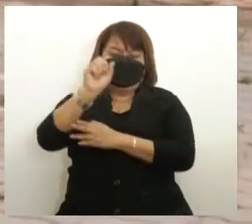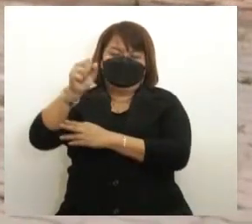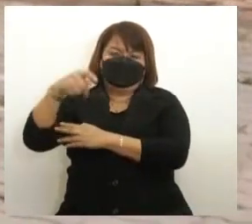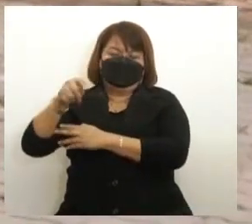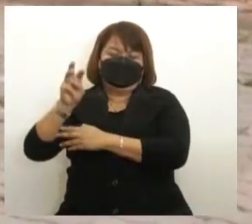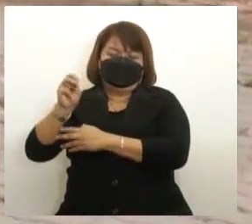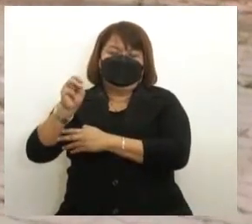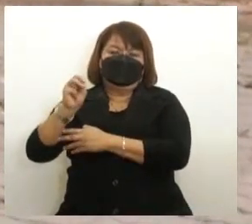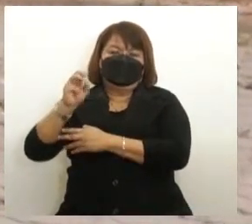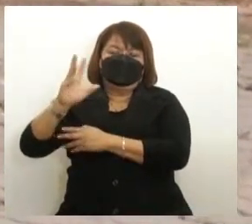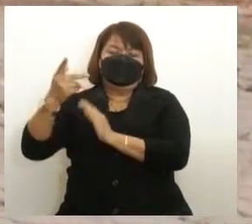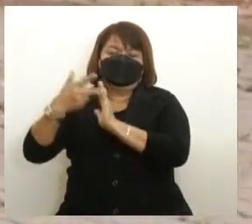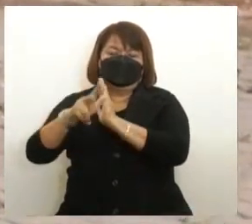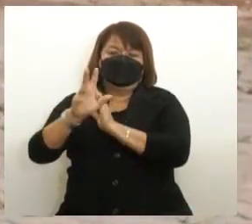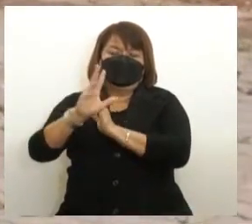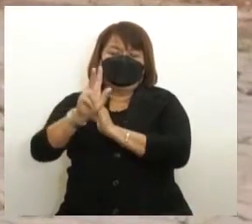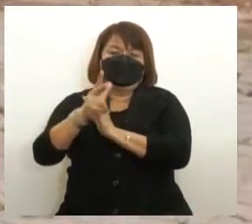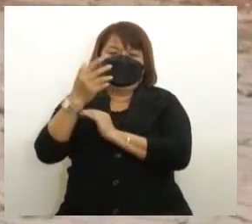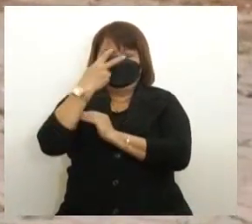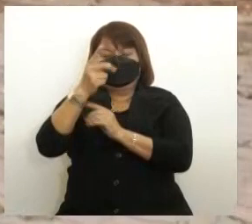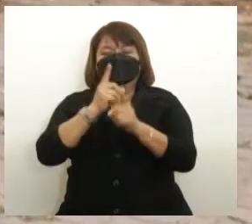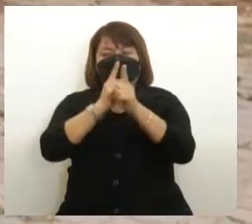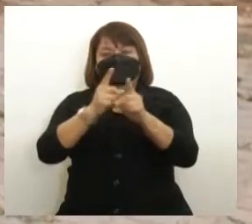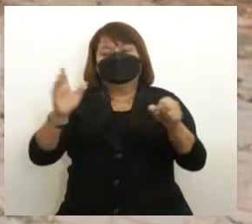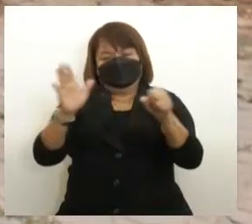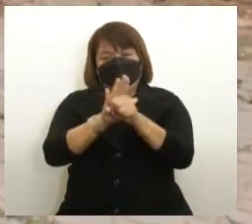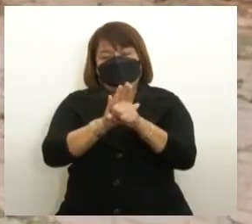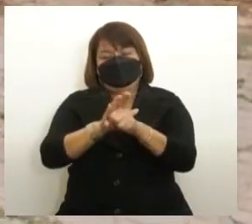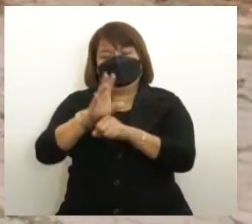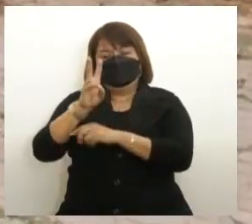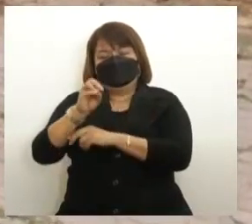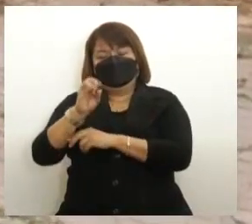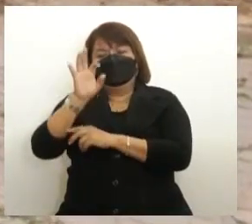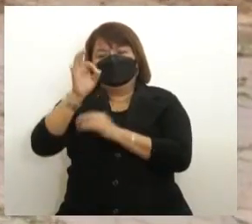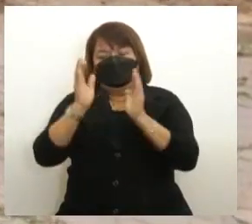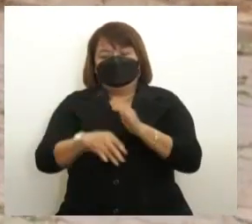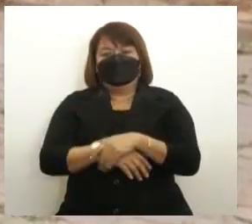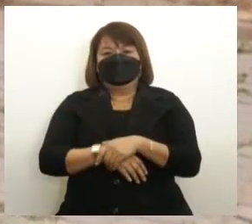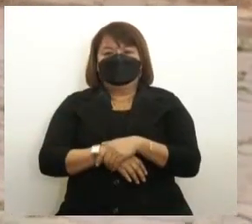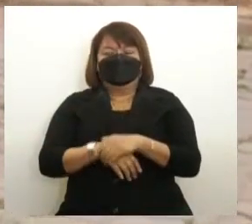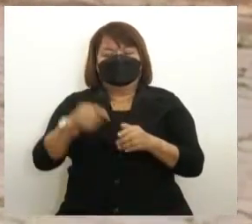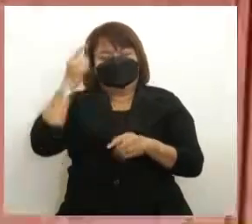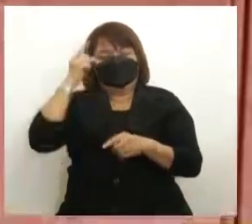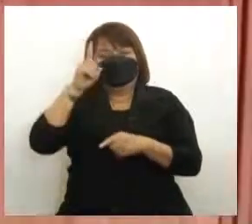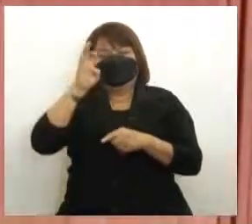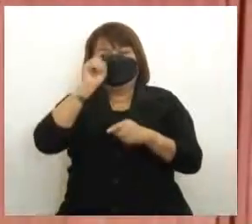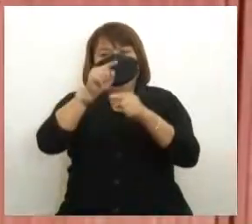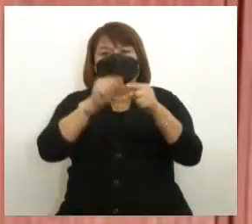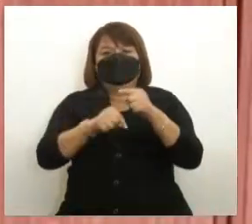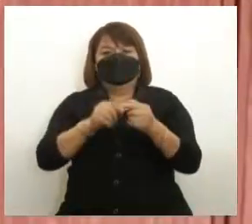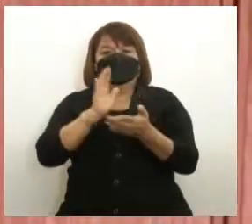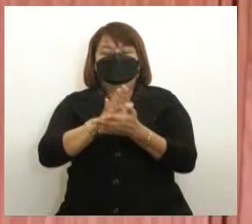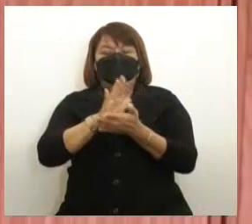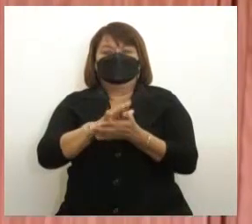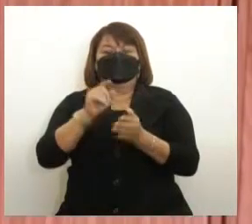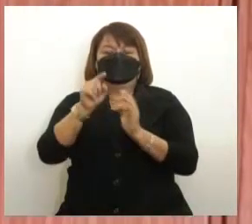นสามารถติดตามได้ครบ79คนคิดเป็น 100% ค่ะโรงเรียนกุดตุ้ม